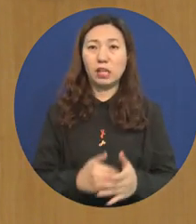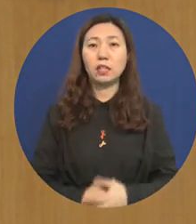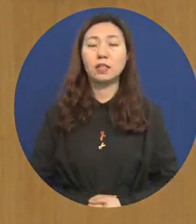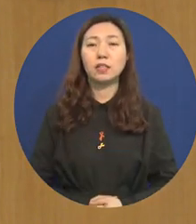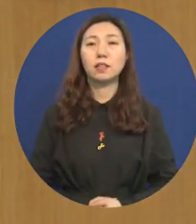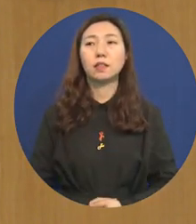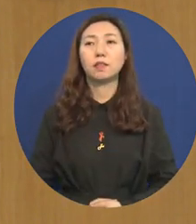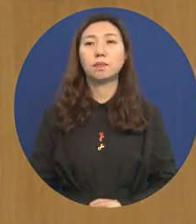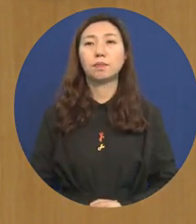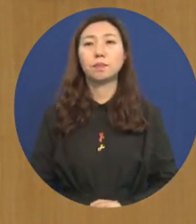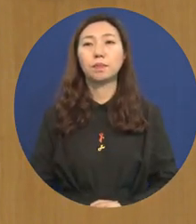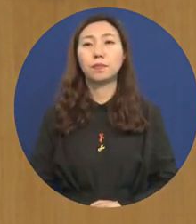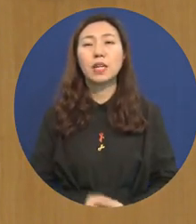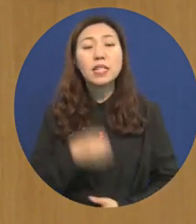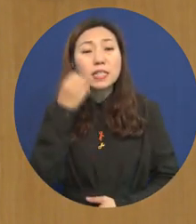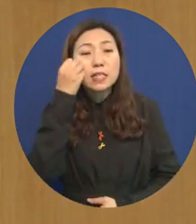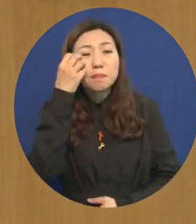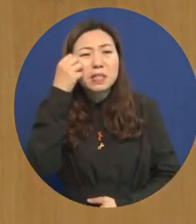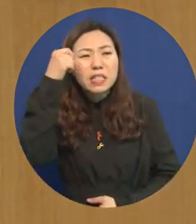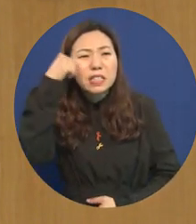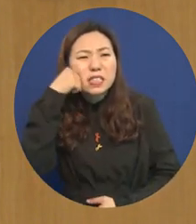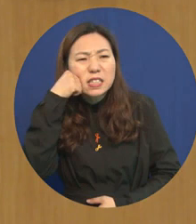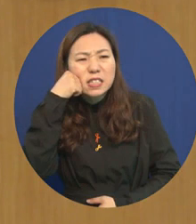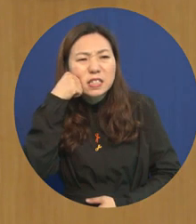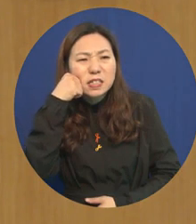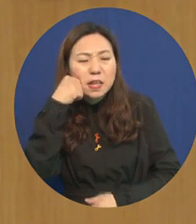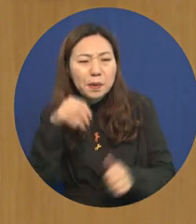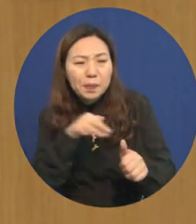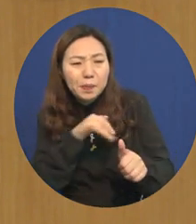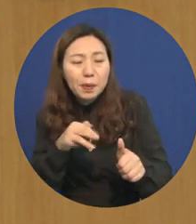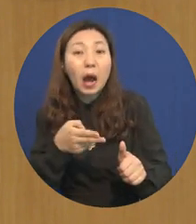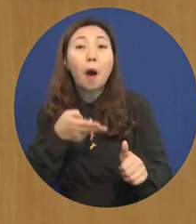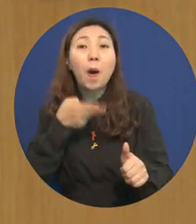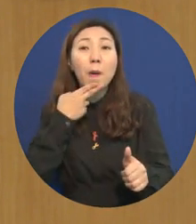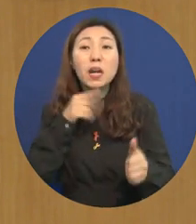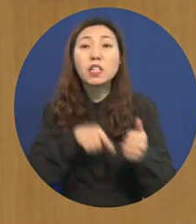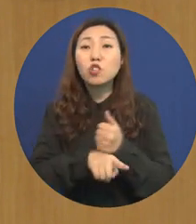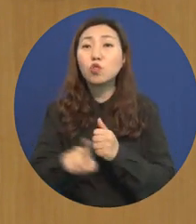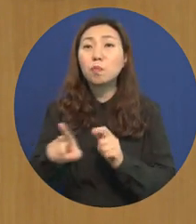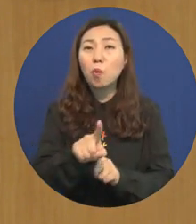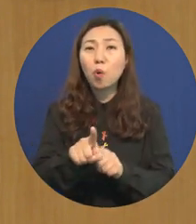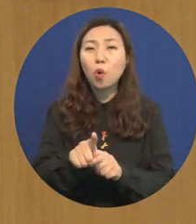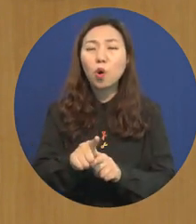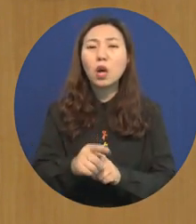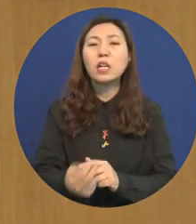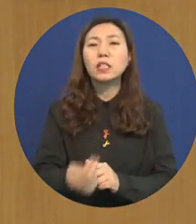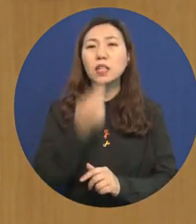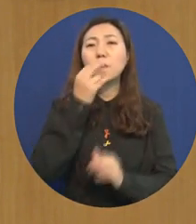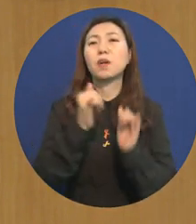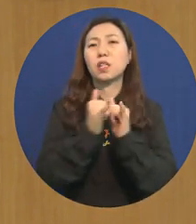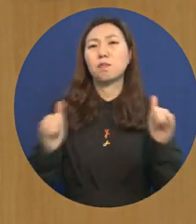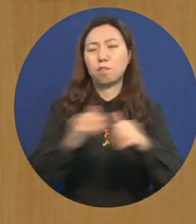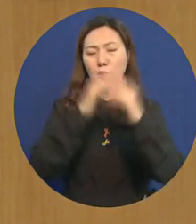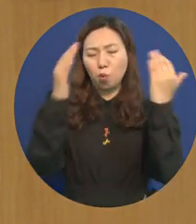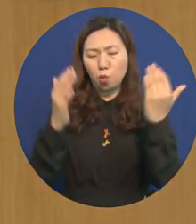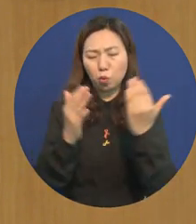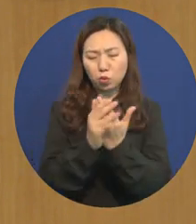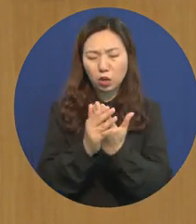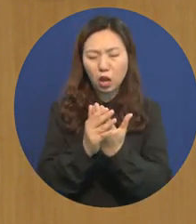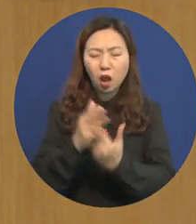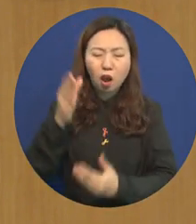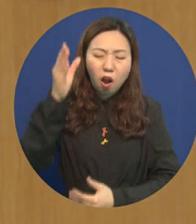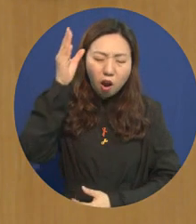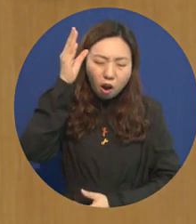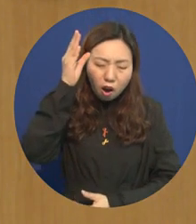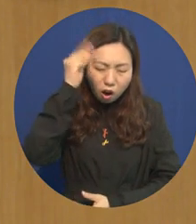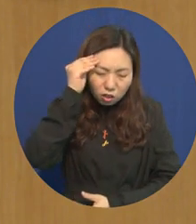그러니까 신비감을 조장하지 않는다. 그것은 중생의 어리석음을 조장하는 거다. 그래서 목련존자라고